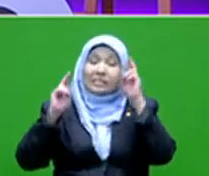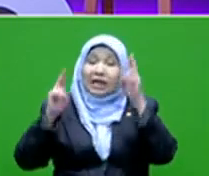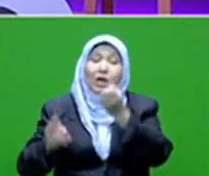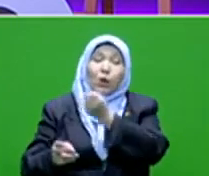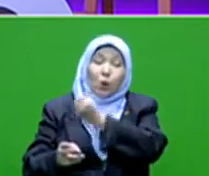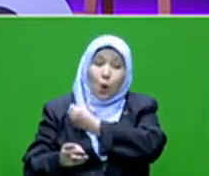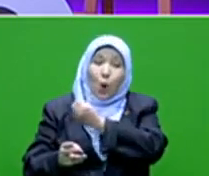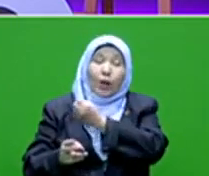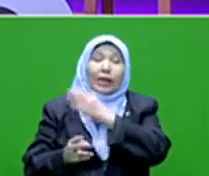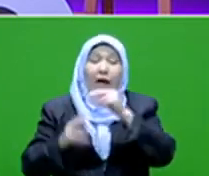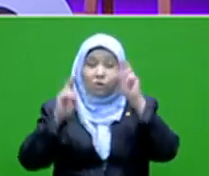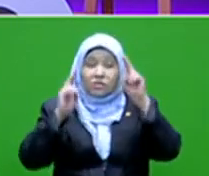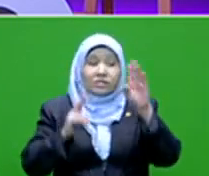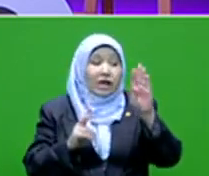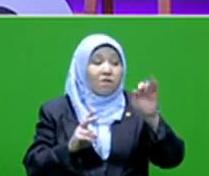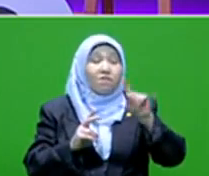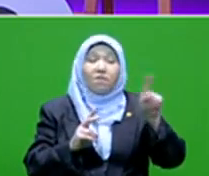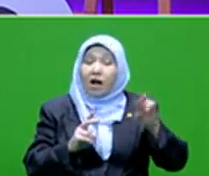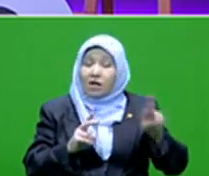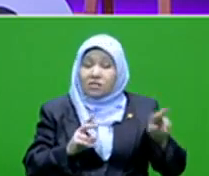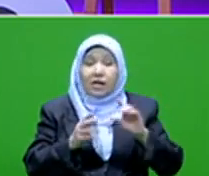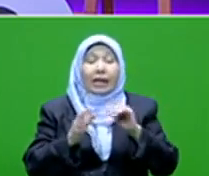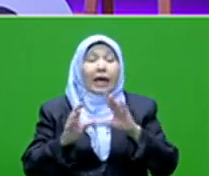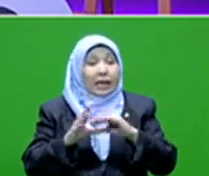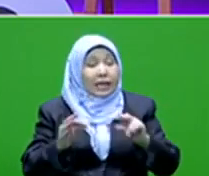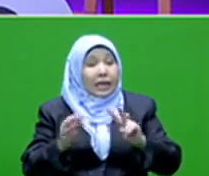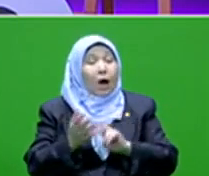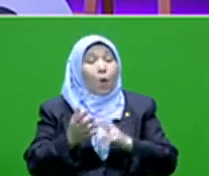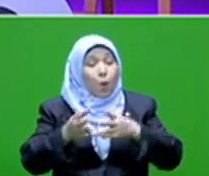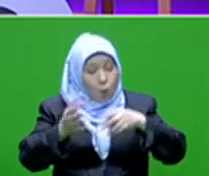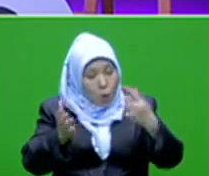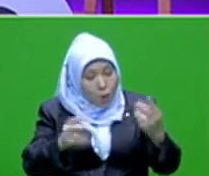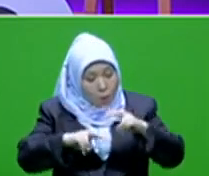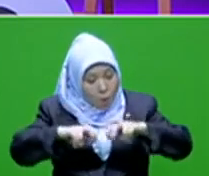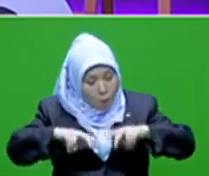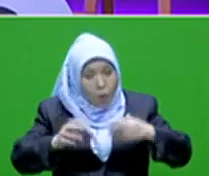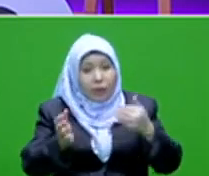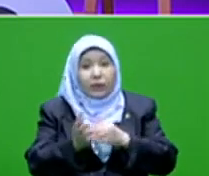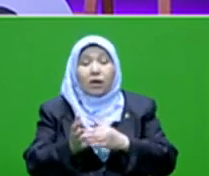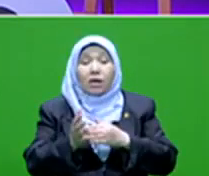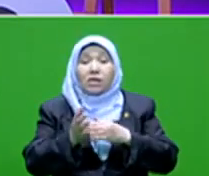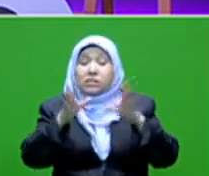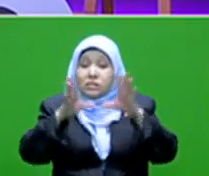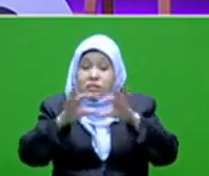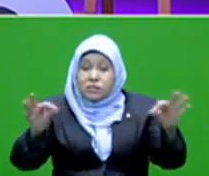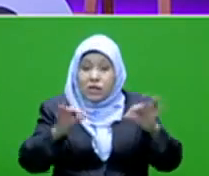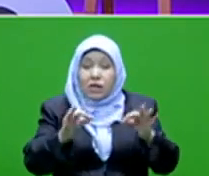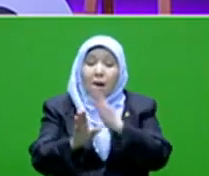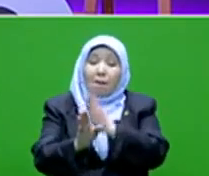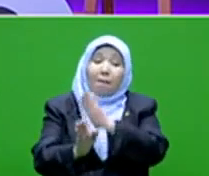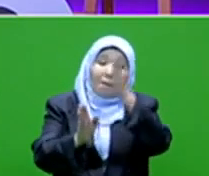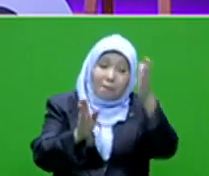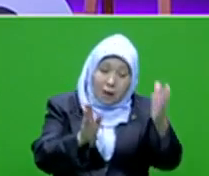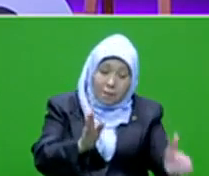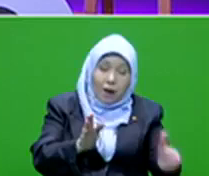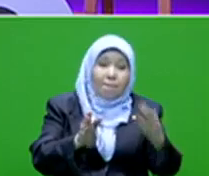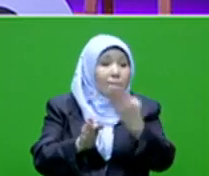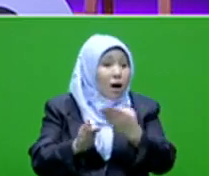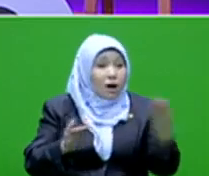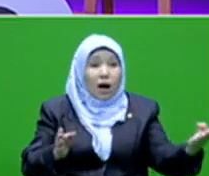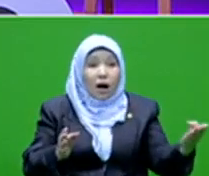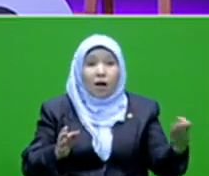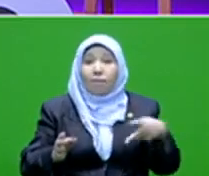tentang cerita kita. Sekarang ulang kaji kita berkisar tentang babak yang seterusnya, barang kepunyaan raja dah